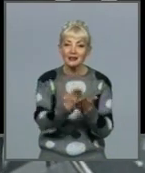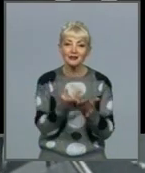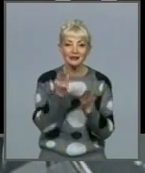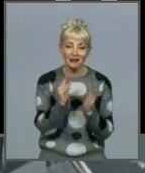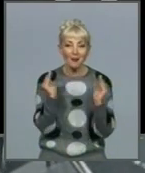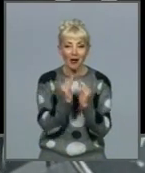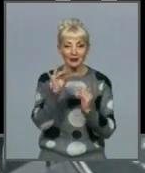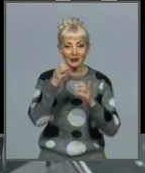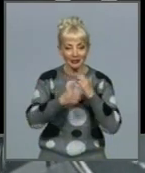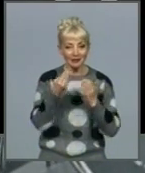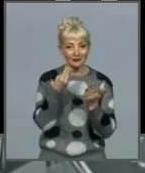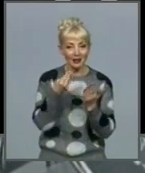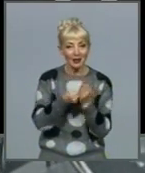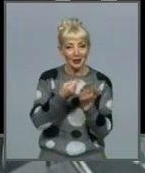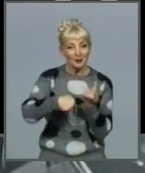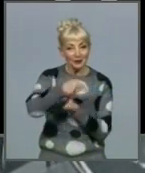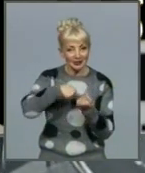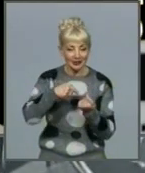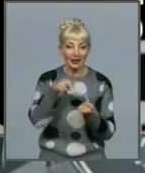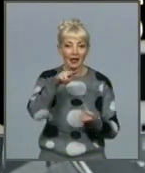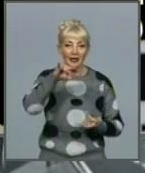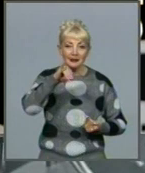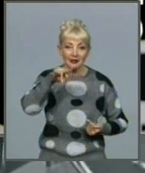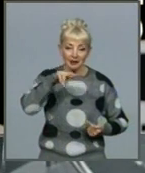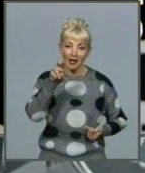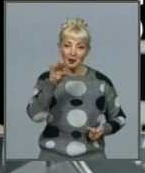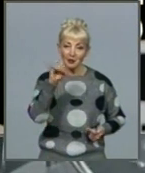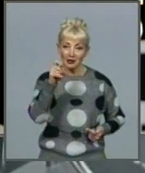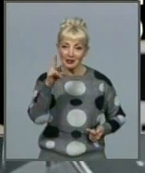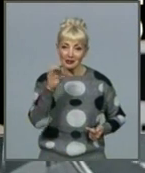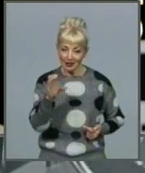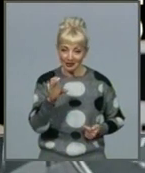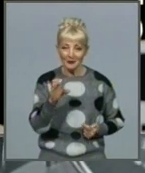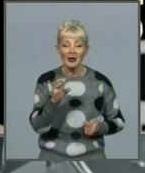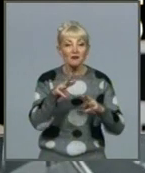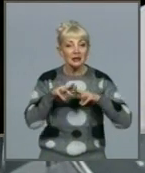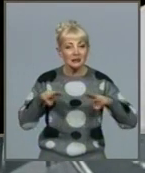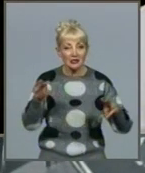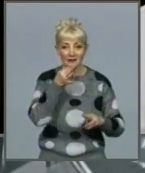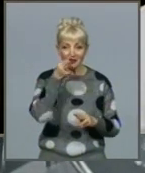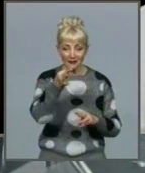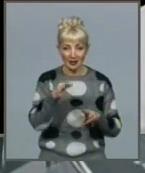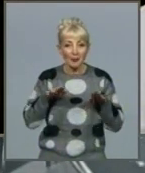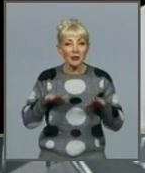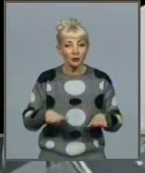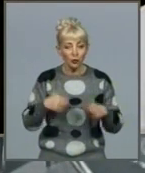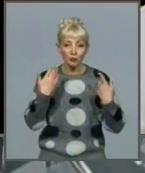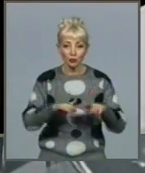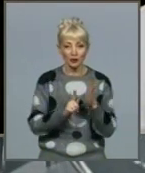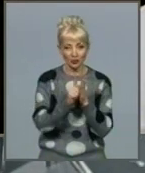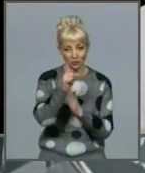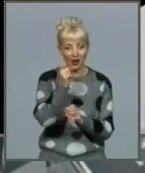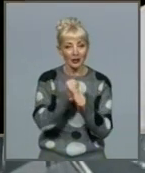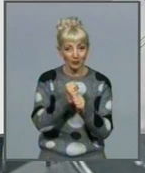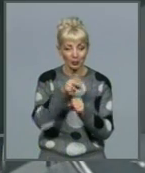під назвою «Дія Бізнес». У Міністерстві цифрової трансформації зазначають, платформа вже запрацювала. На порталі вже відкриті